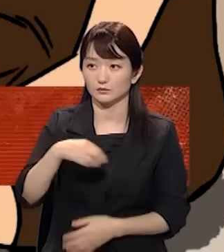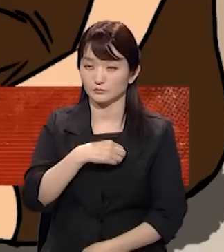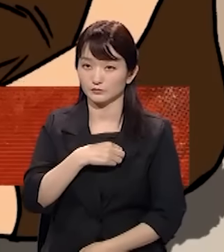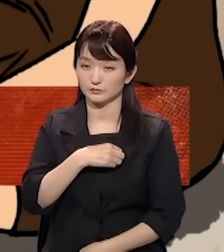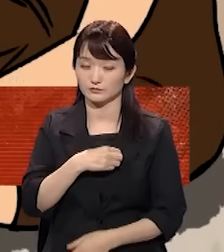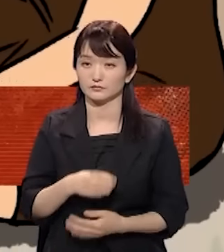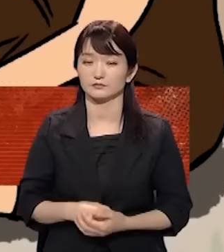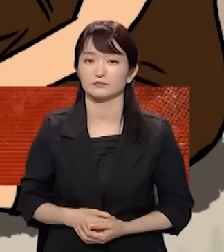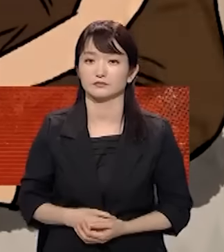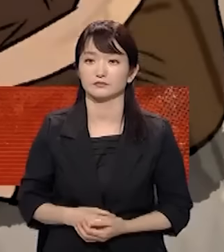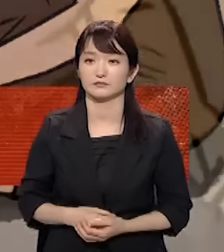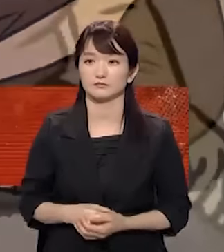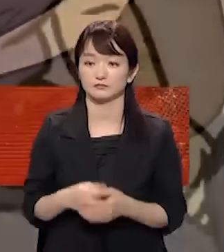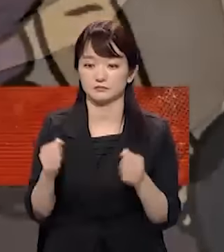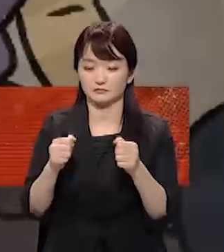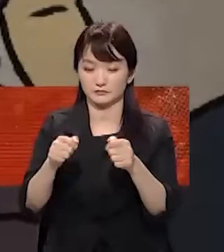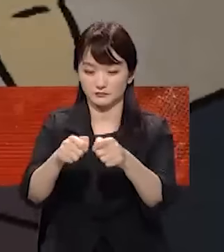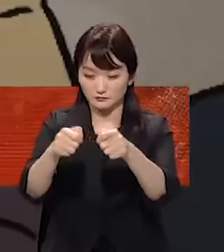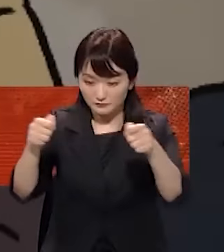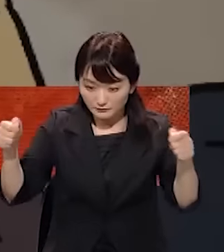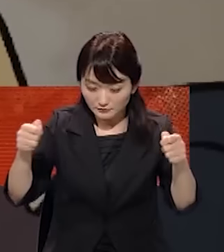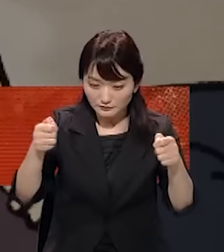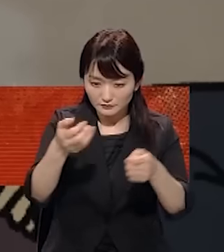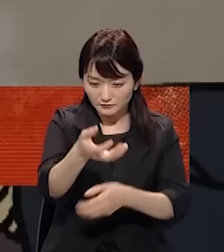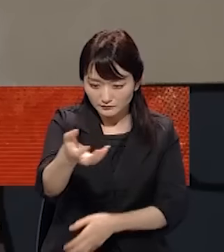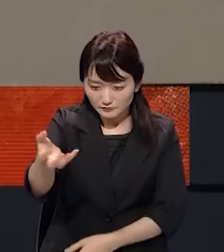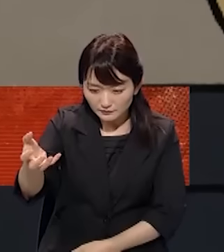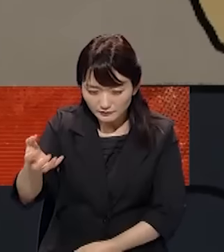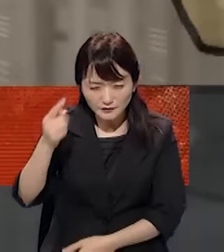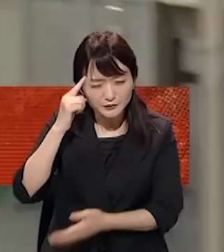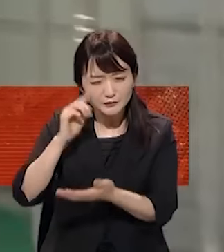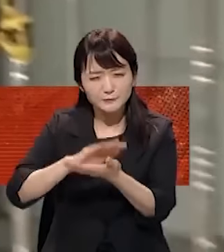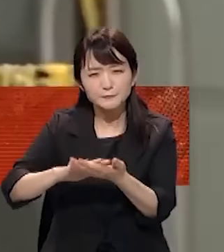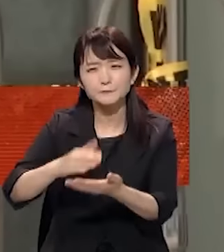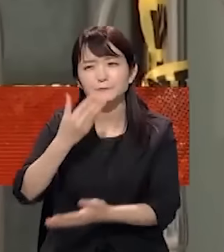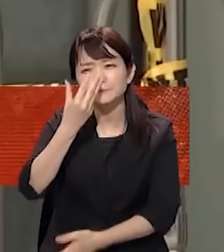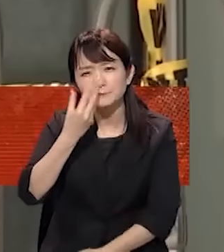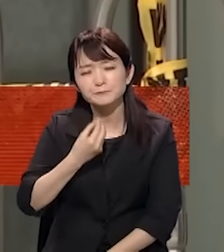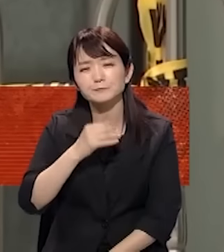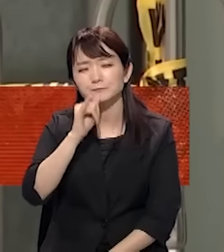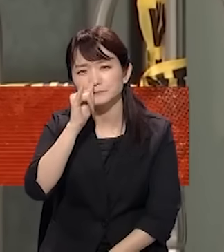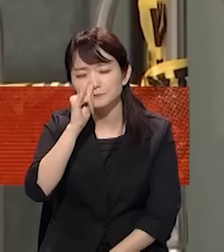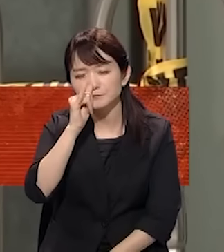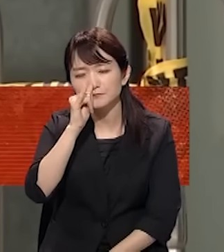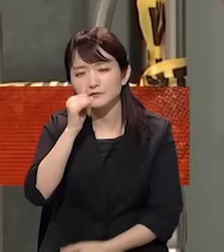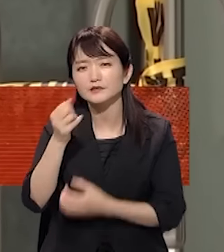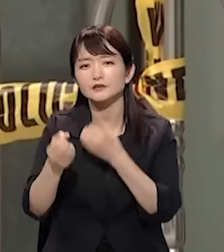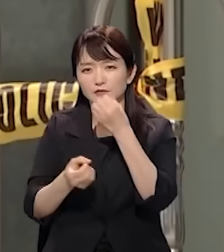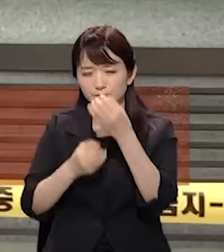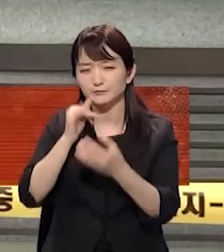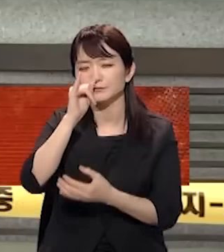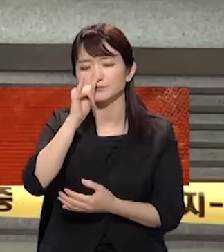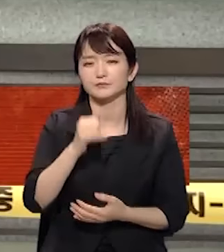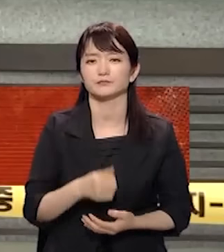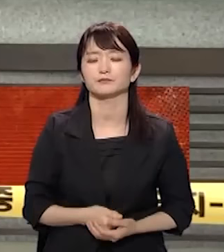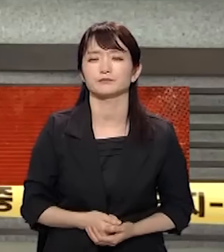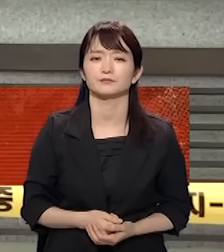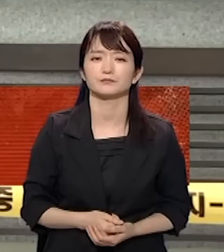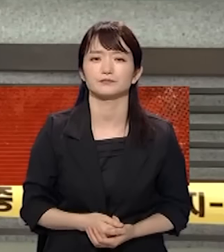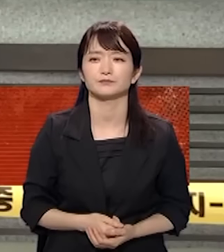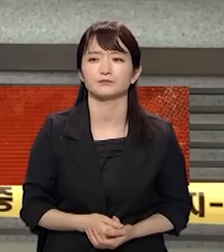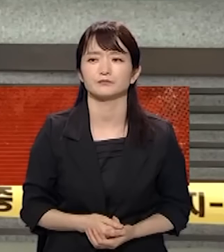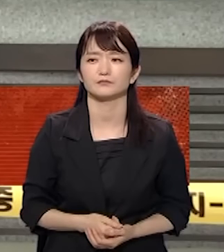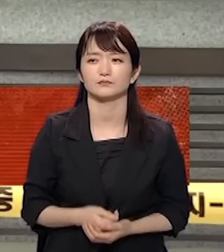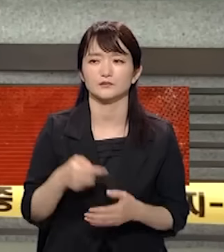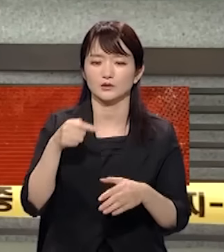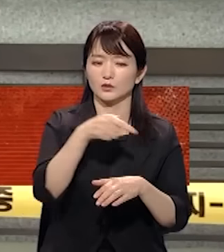냉커피 냉장고에 두면서 좀 시원하게 먹을 수 있도록 했다는 거가 진술이 전해지고 있고 그렇다면 이거는